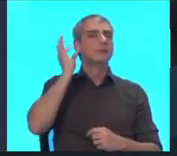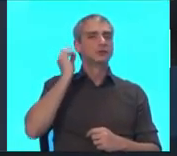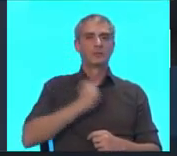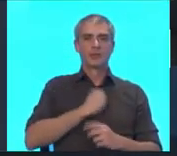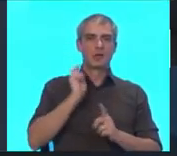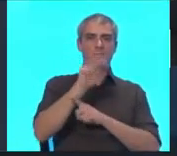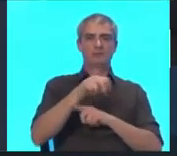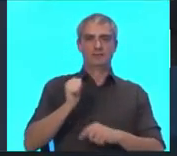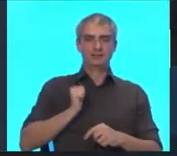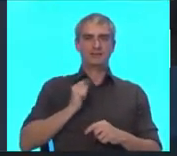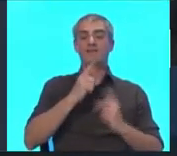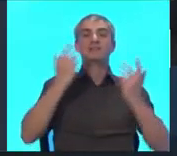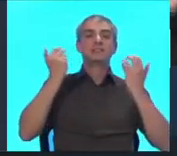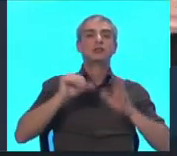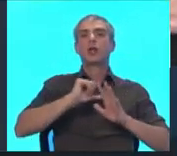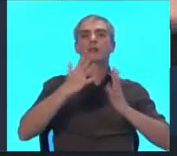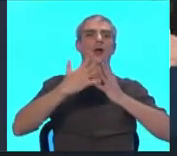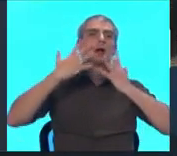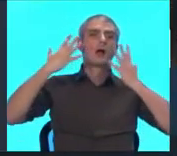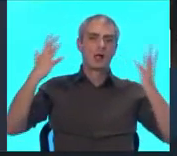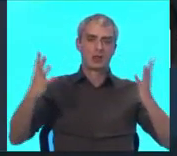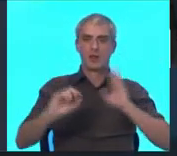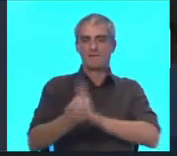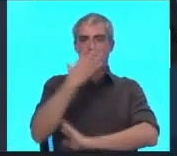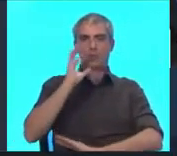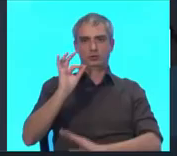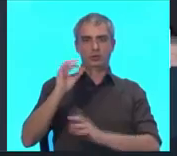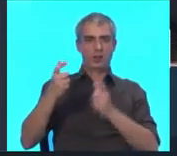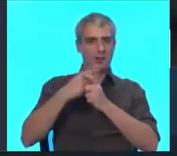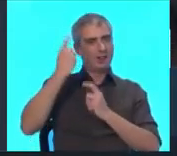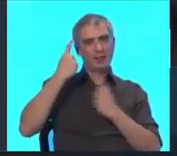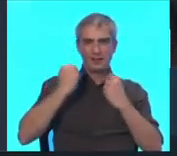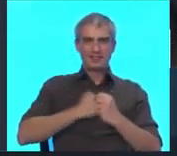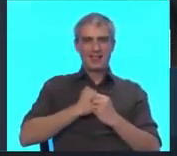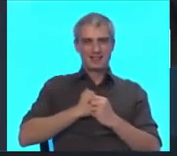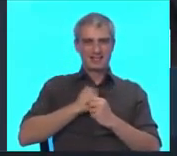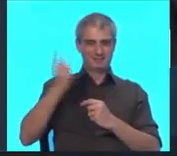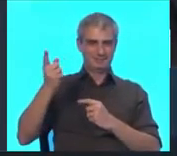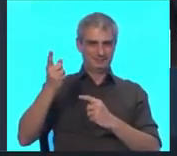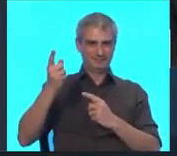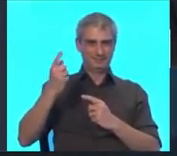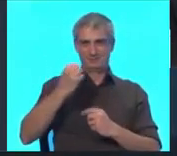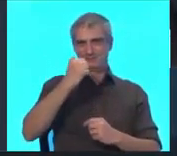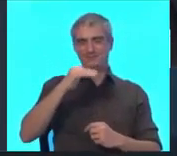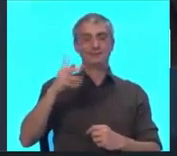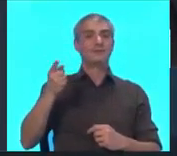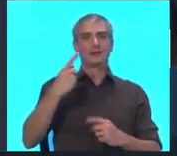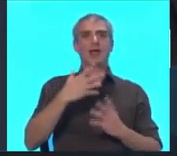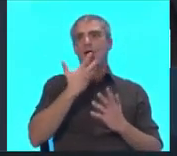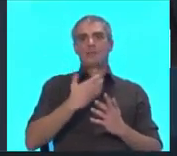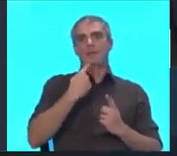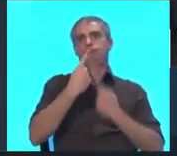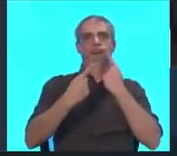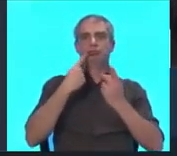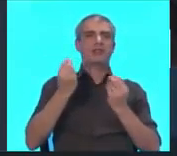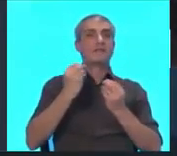וזה הכישלון הכי מעדד והכי בולט של הזרם החרדי-לאומי, ולכן זה מוציא ממיטב הרבנים את האמירות הכי